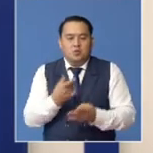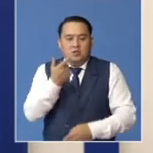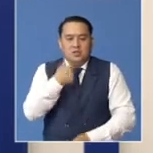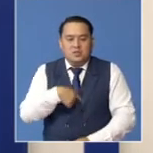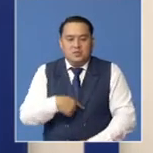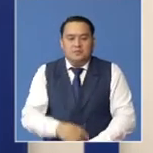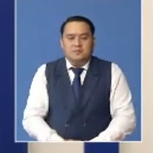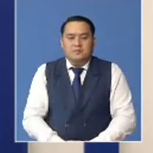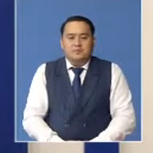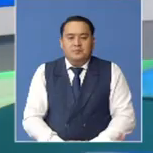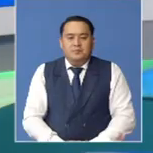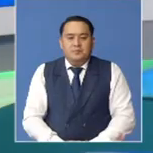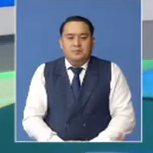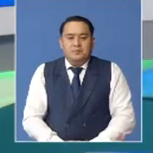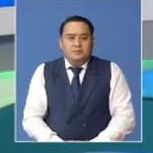себя.